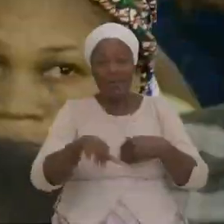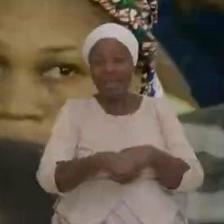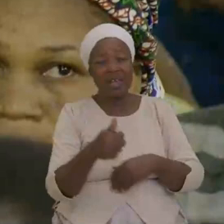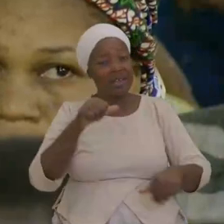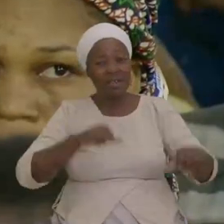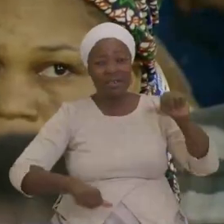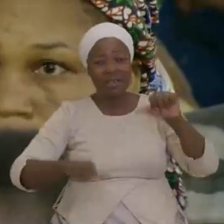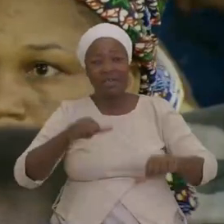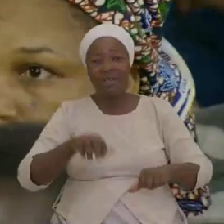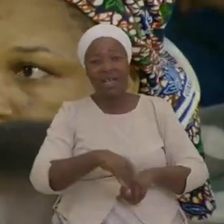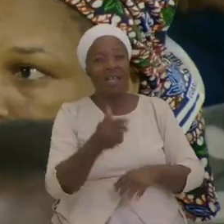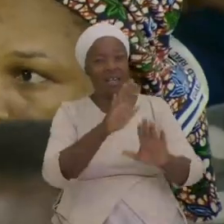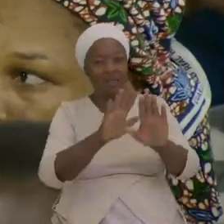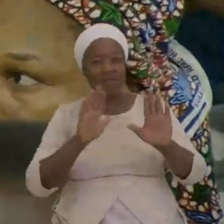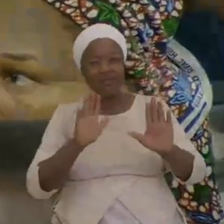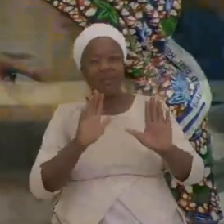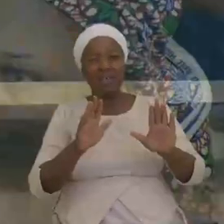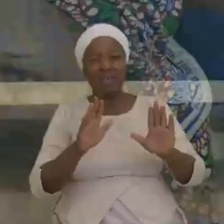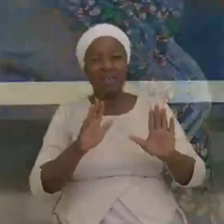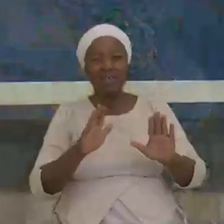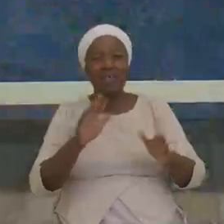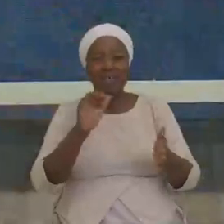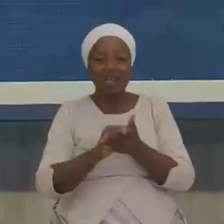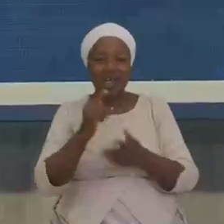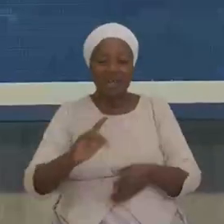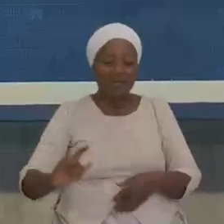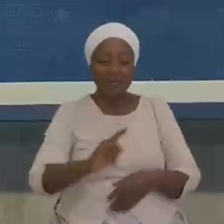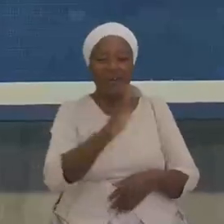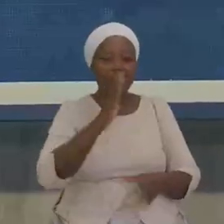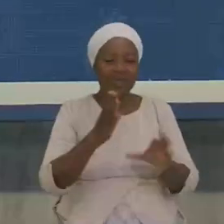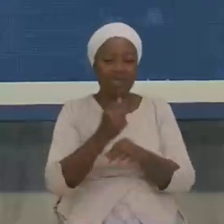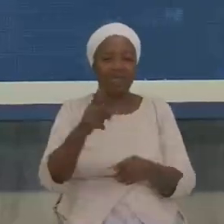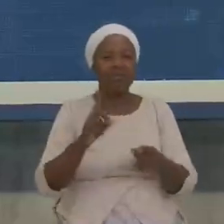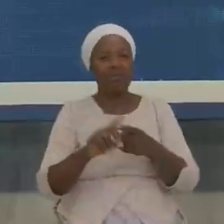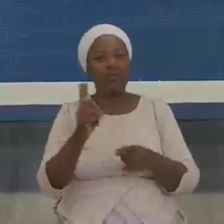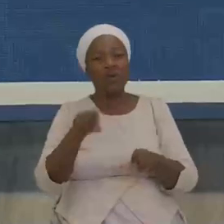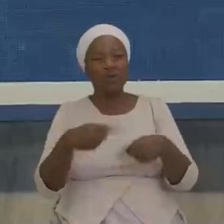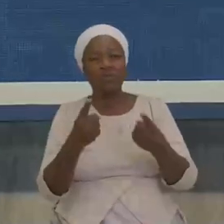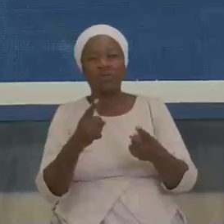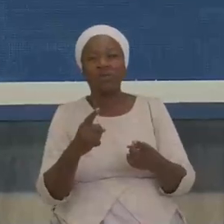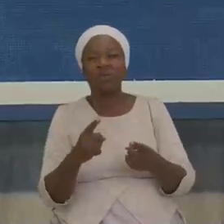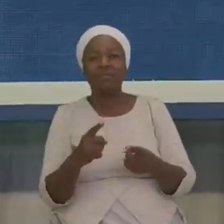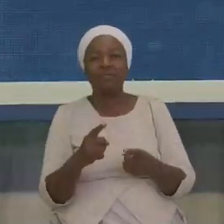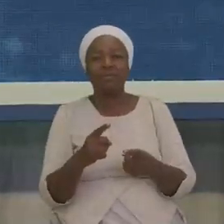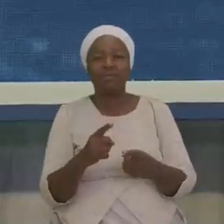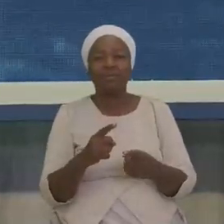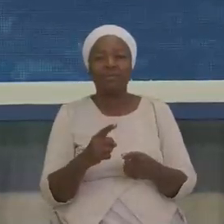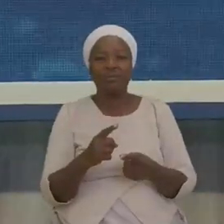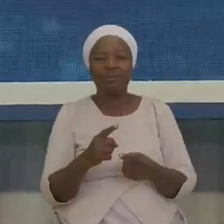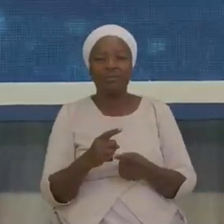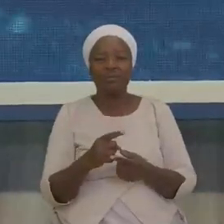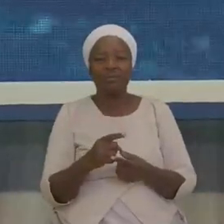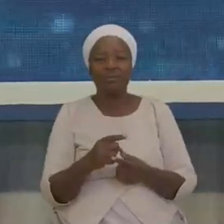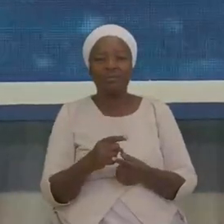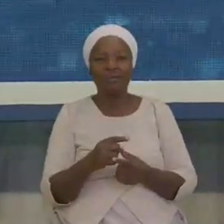Quand tu n'as pas de doute, quand tu n'as aucune crainte, que le vol te conduira à destination.